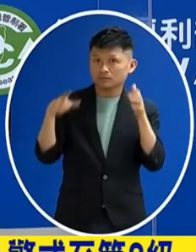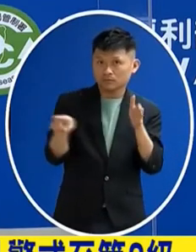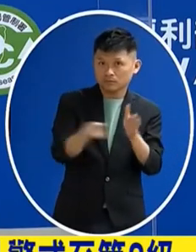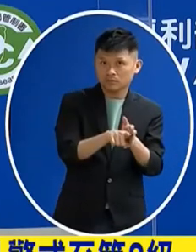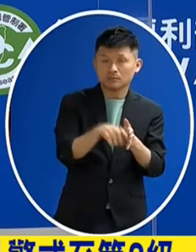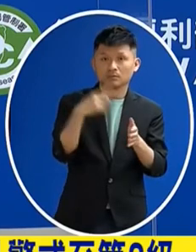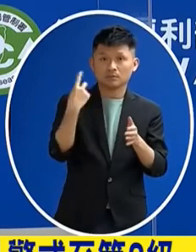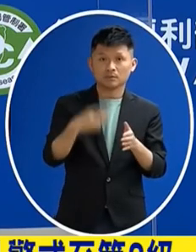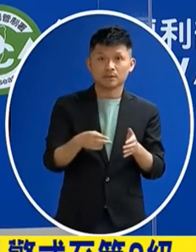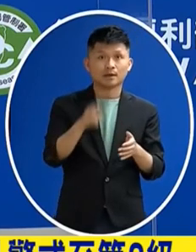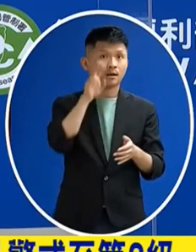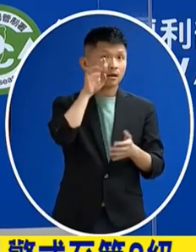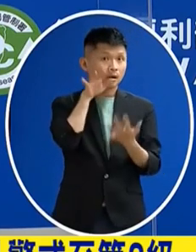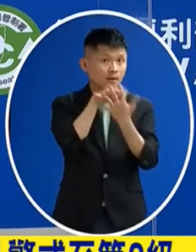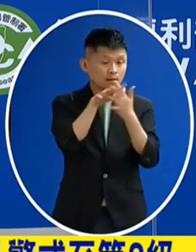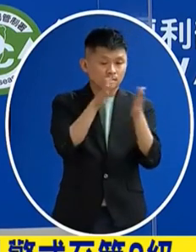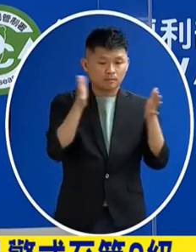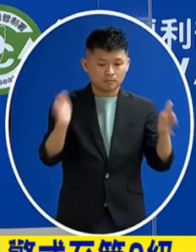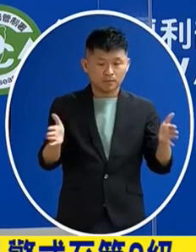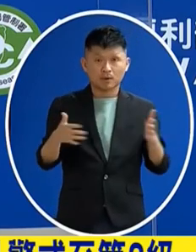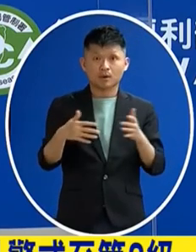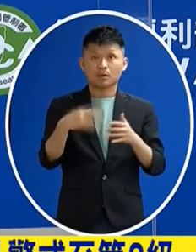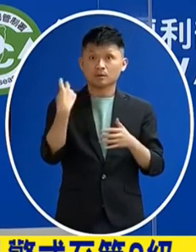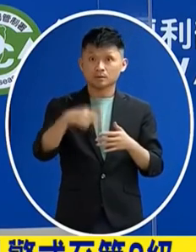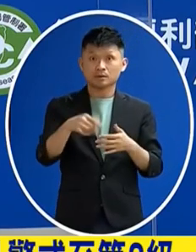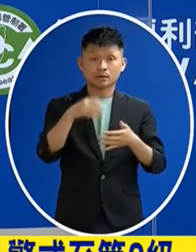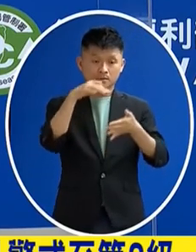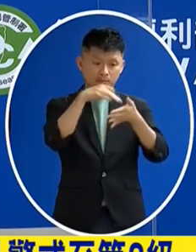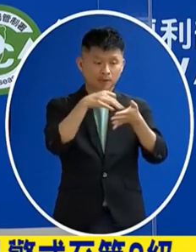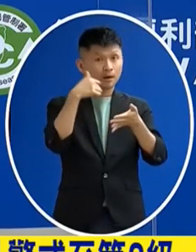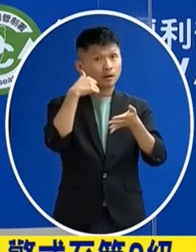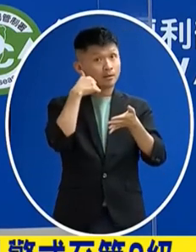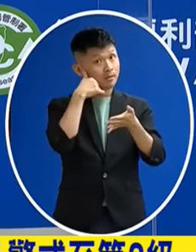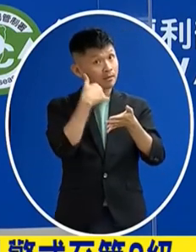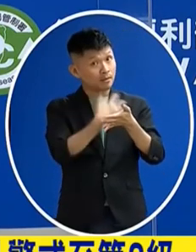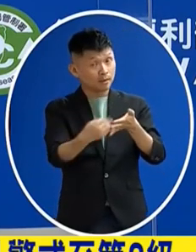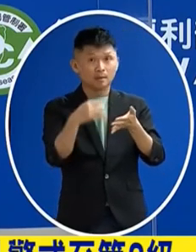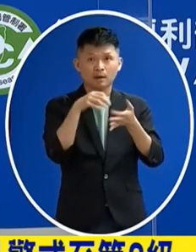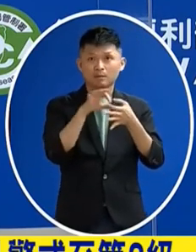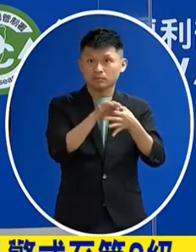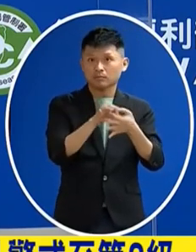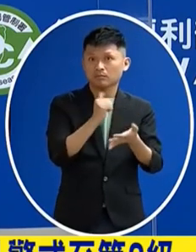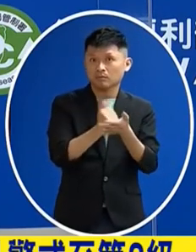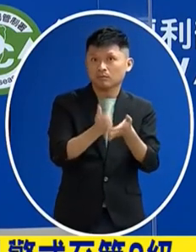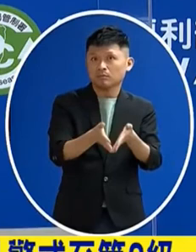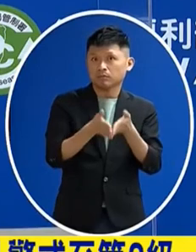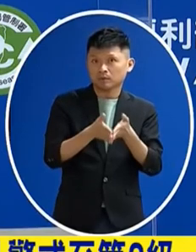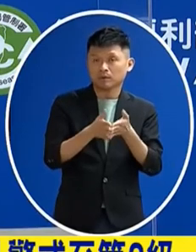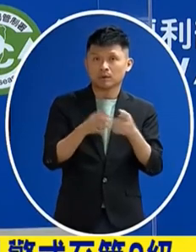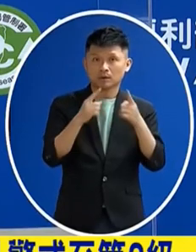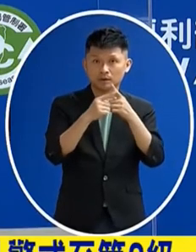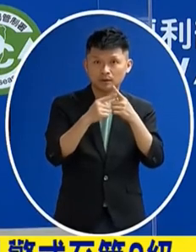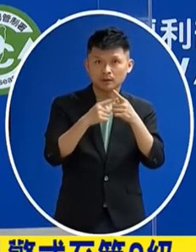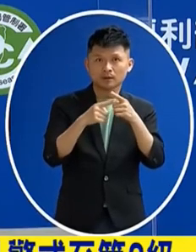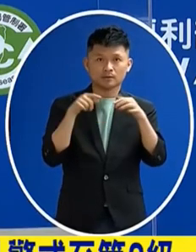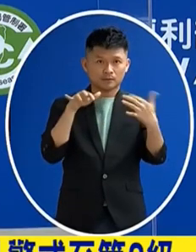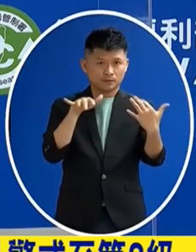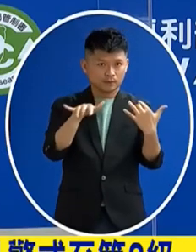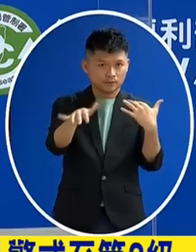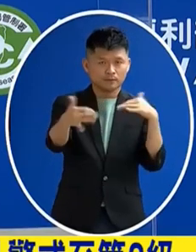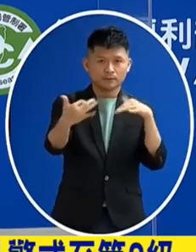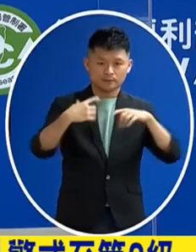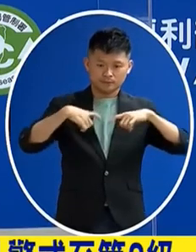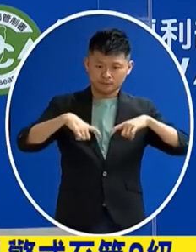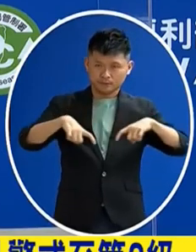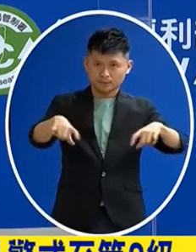罩，使用隔板或10连制，体温量测、消毒、人流管制、总量管制、动线规划